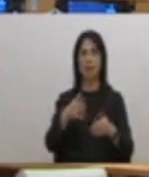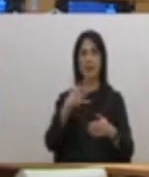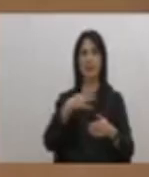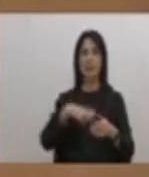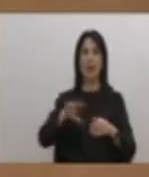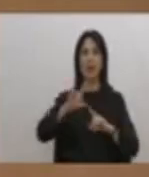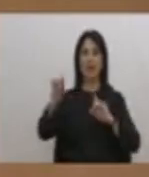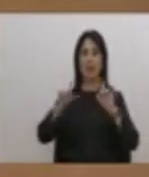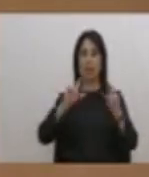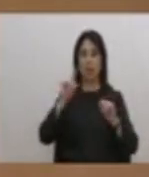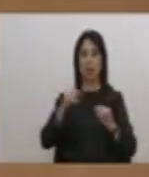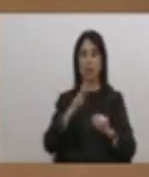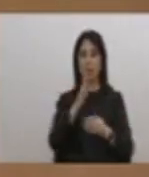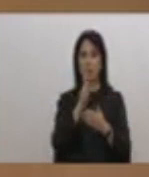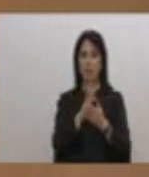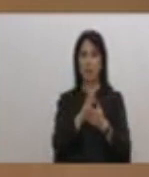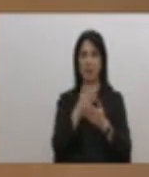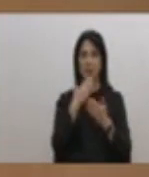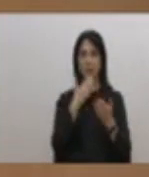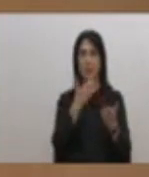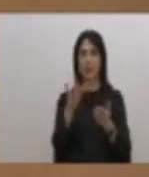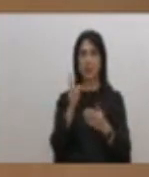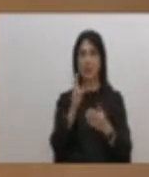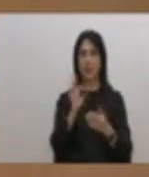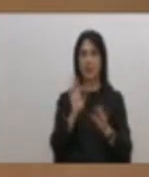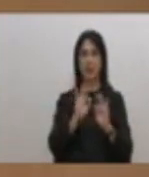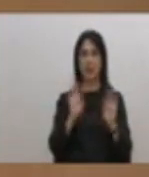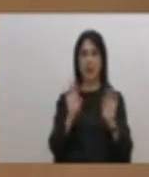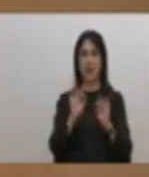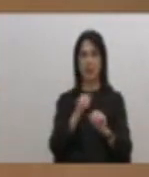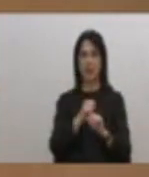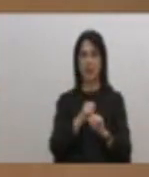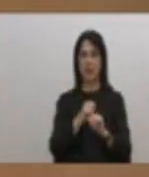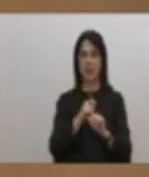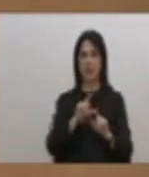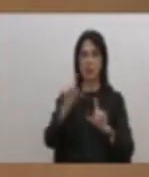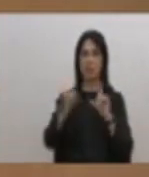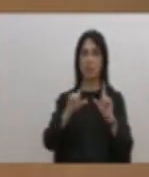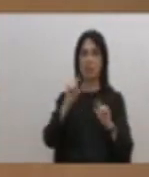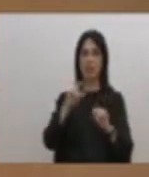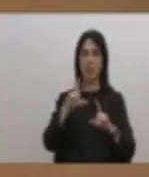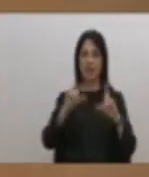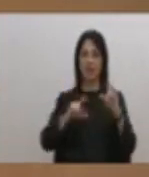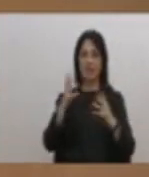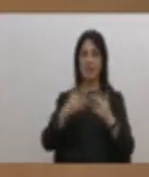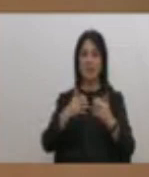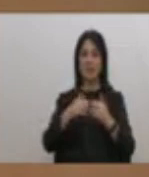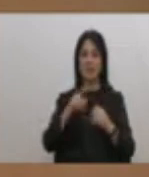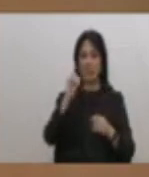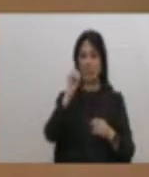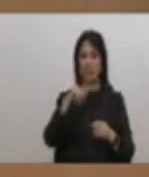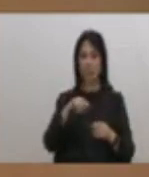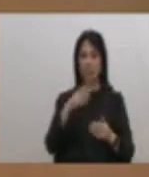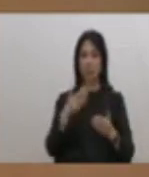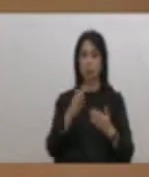საქართველოდან. მე მინდა პირდაპირ კითხოთ, ვინც ამაზე განცხადებს აკეთებდით. მიგრაციის სტატისტიკას იცნობთ